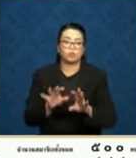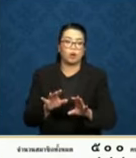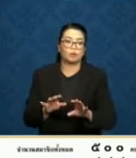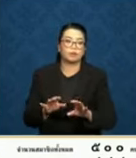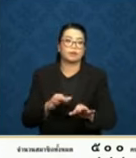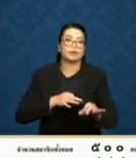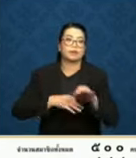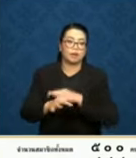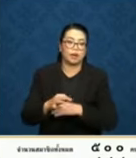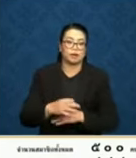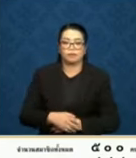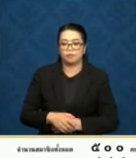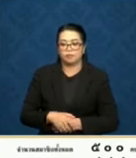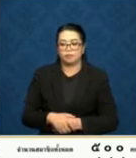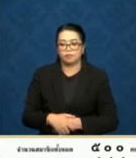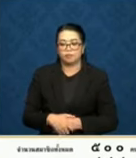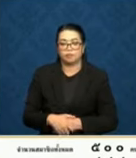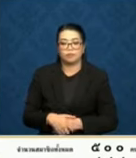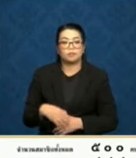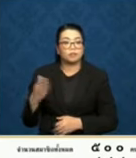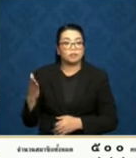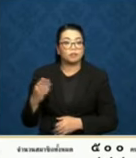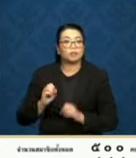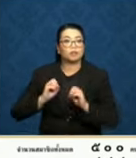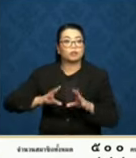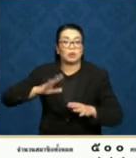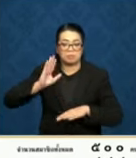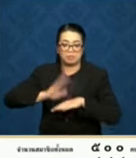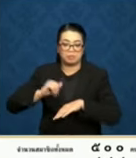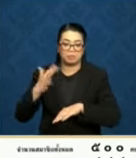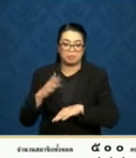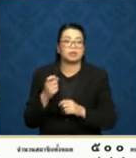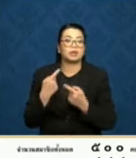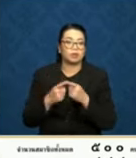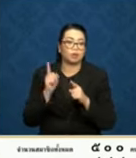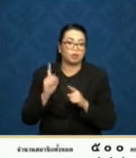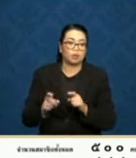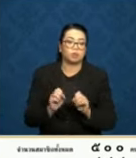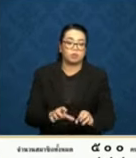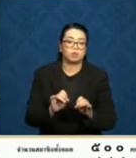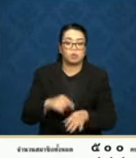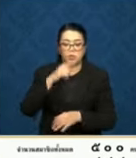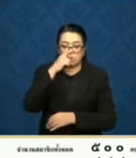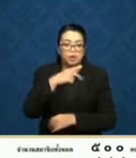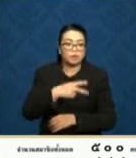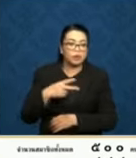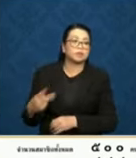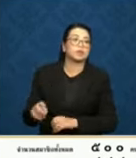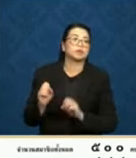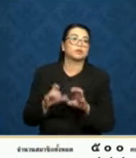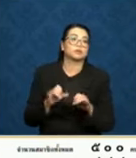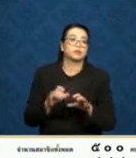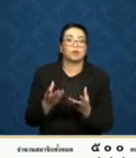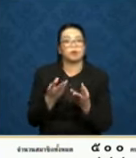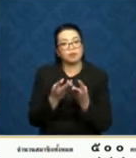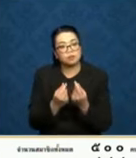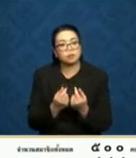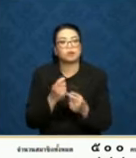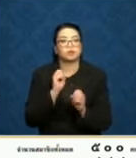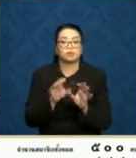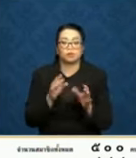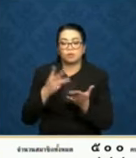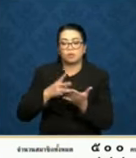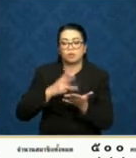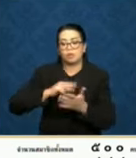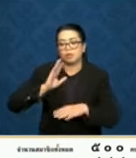ครูไม่พอครับท่านเหตัแกแลวก็จะตกใจครัวา มีสาขาวิชาจำนวนมากในวนนี้ ที่สอนโดยครู